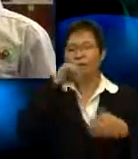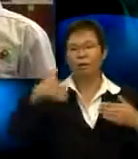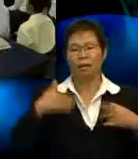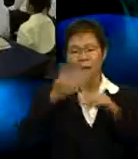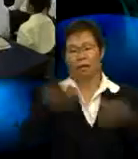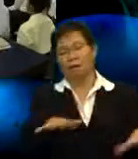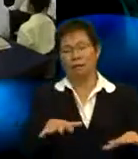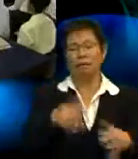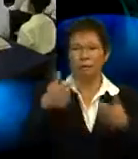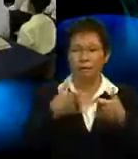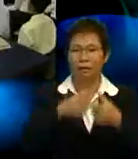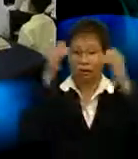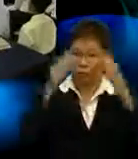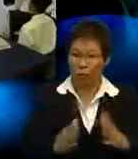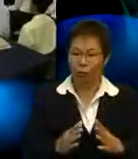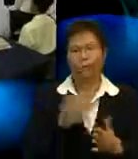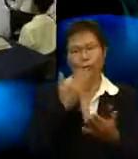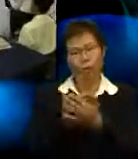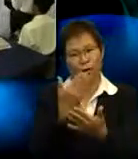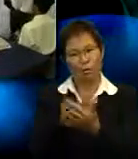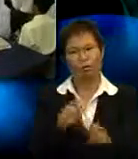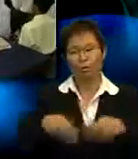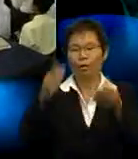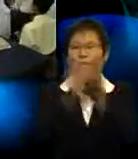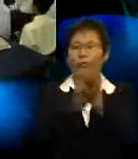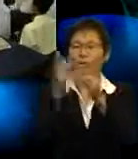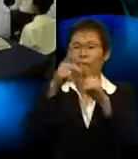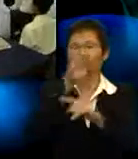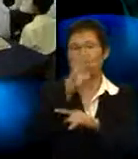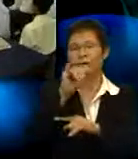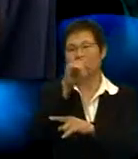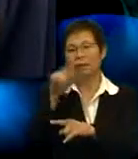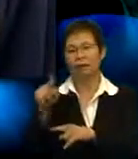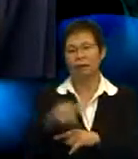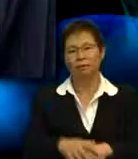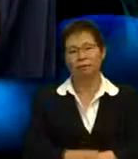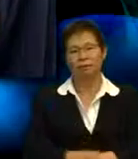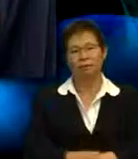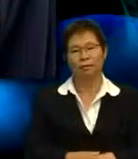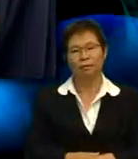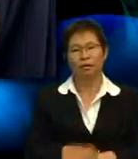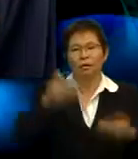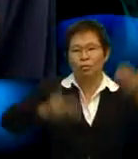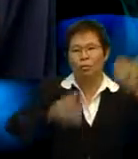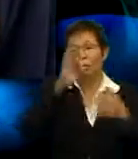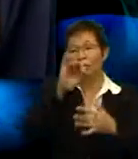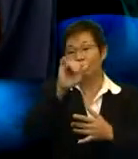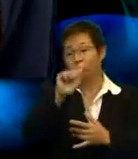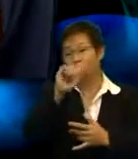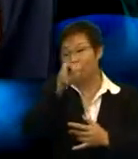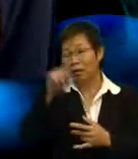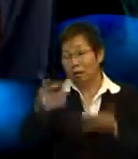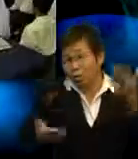elektrik, cikgu. Bagus. Beri tepukan kepada Faiz. Okey, mungkin Faiz pernah kena kejutan elektrik.